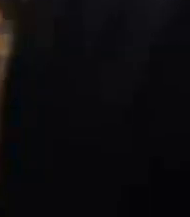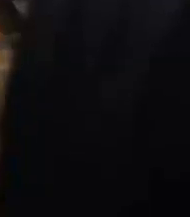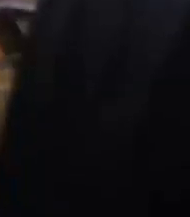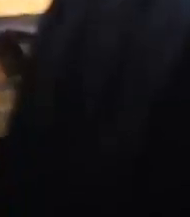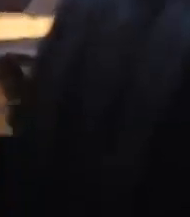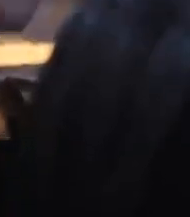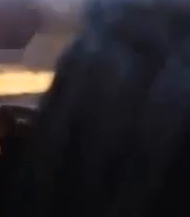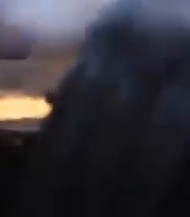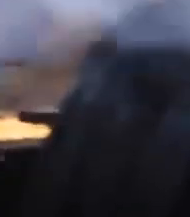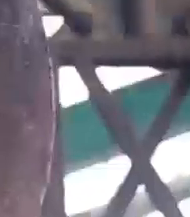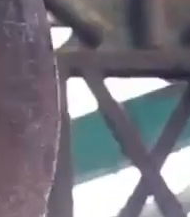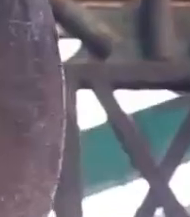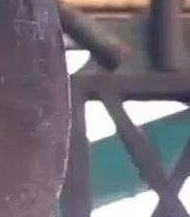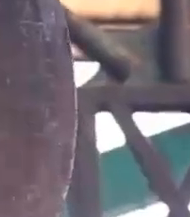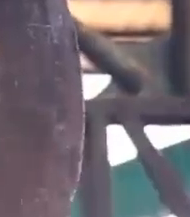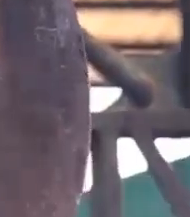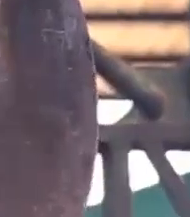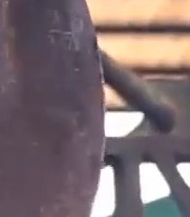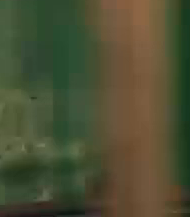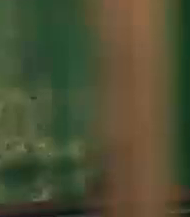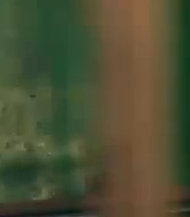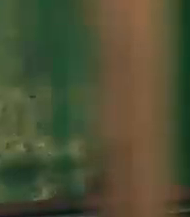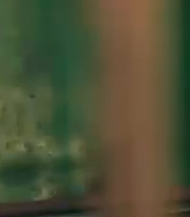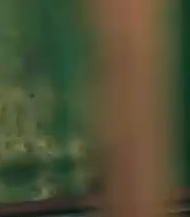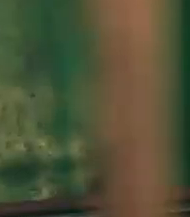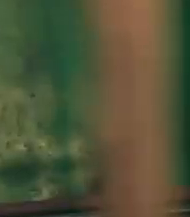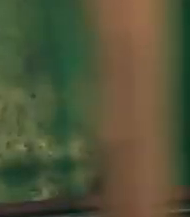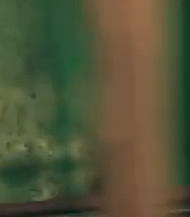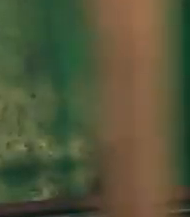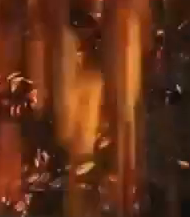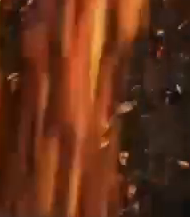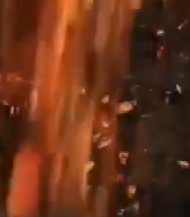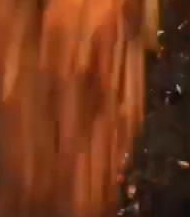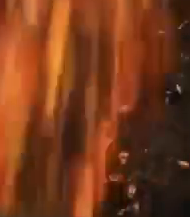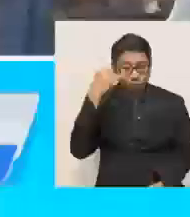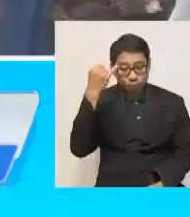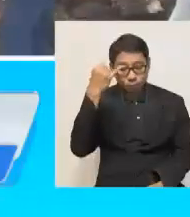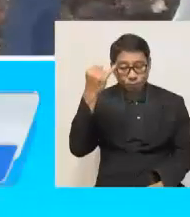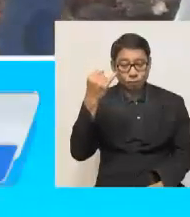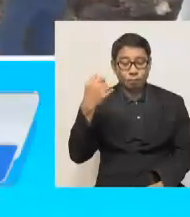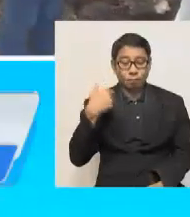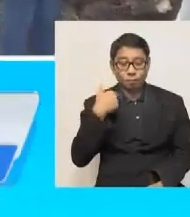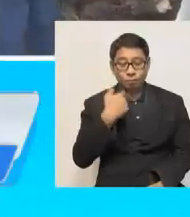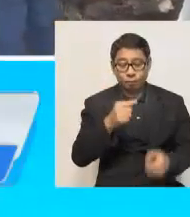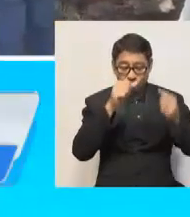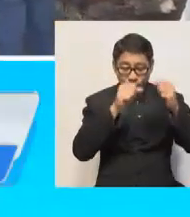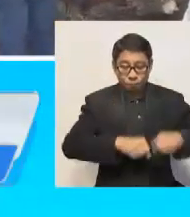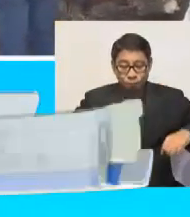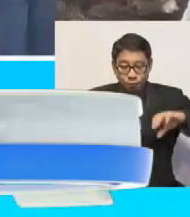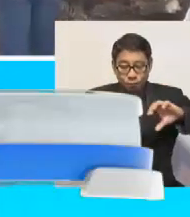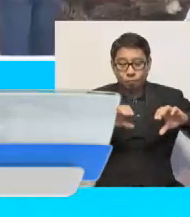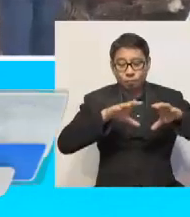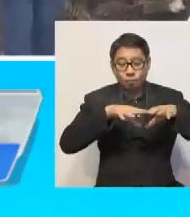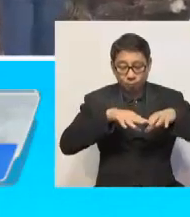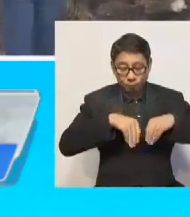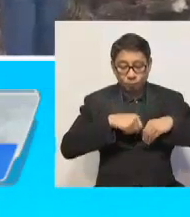ได้ก็เชื่อว่าสถานการณ์เนี่ยจะคลี่คลายภายใน 3-4 เดือนค่ะ ถ้าสมมุติว่ามติรัฐมนตรีเห็น